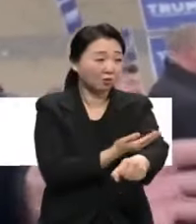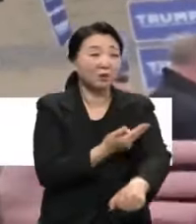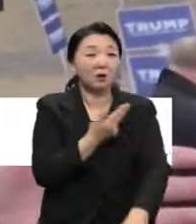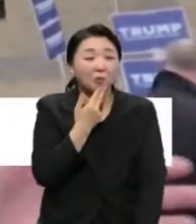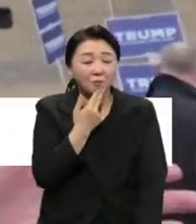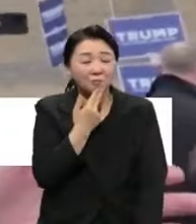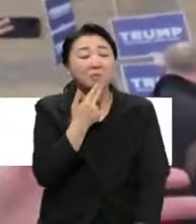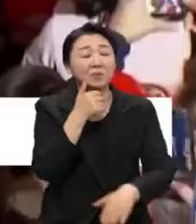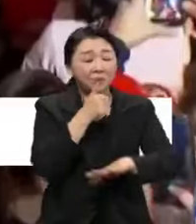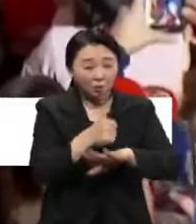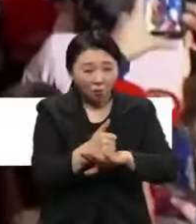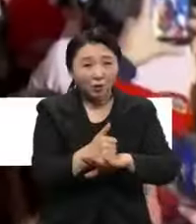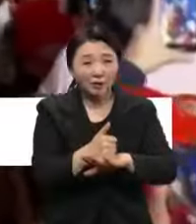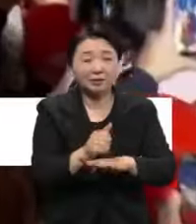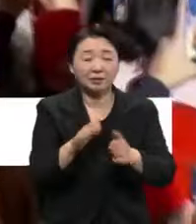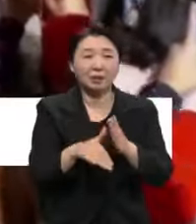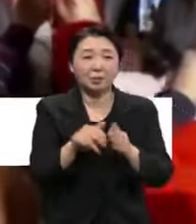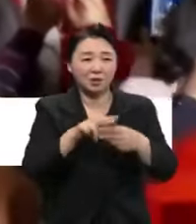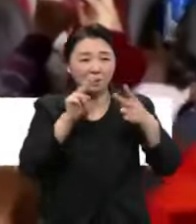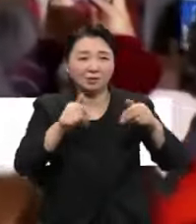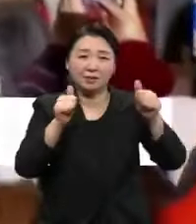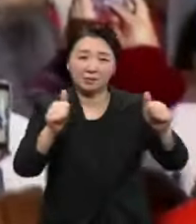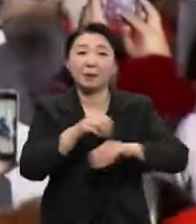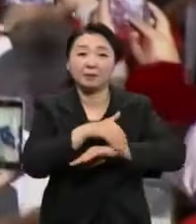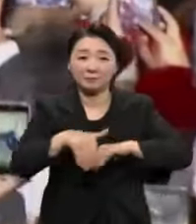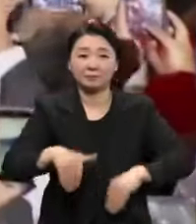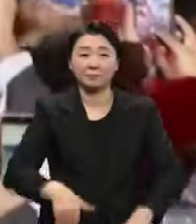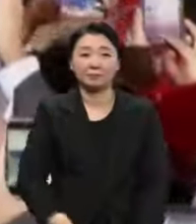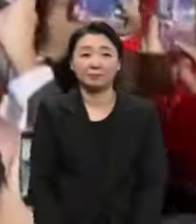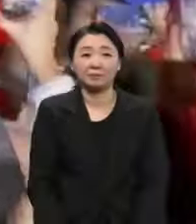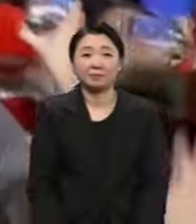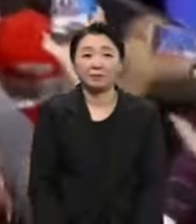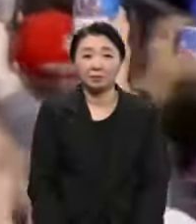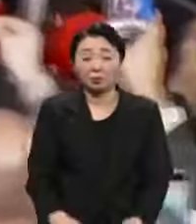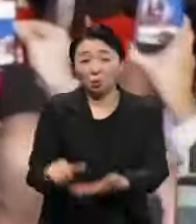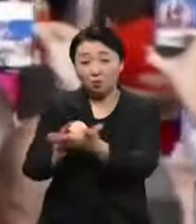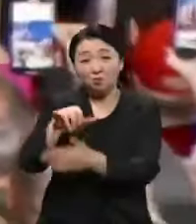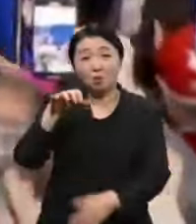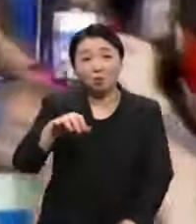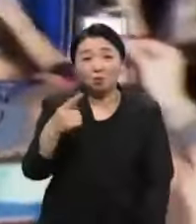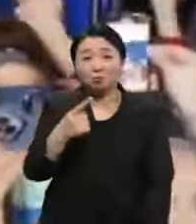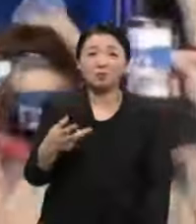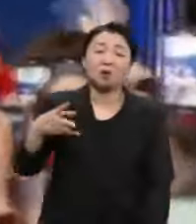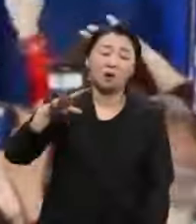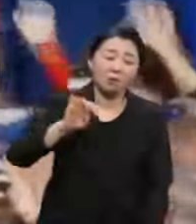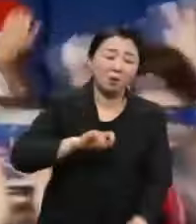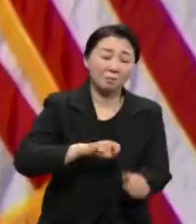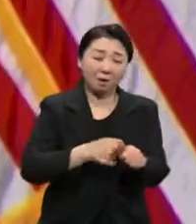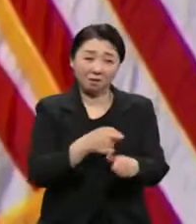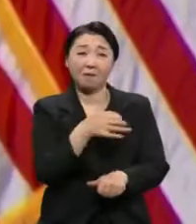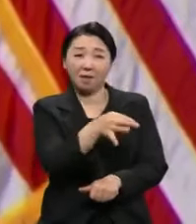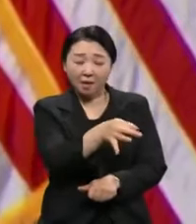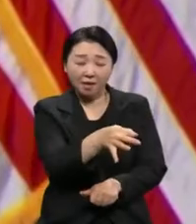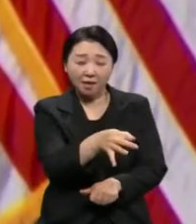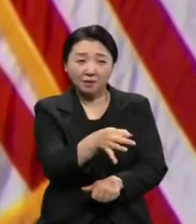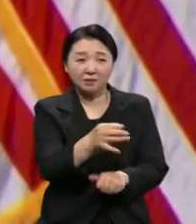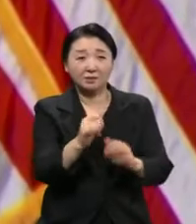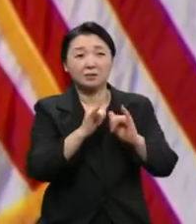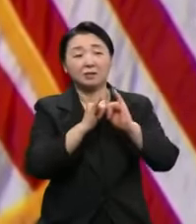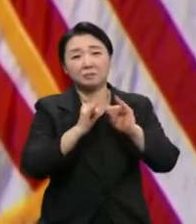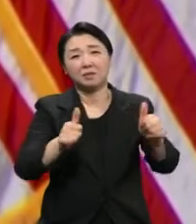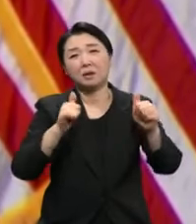나오면 본격적으로 형사 재판이 재개됩니다. 또 뉴욕에선 6천억 원대의 벌금이 부과된 민사 소송도 진행